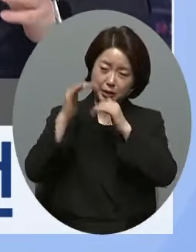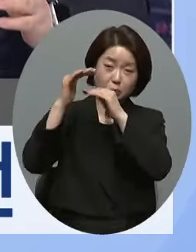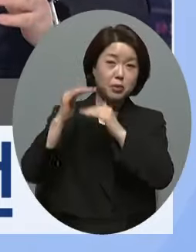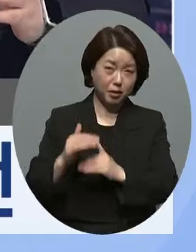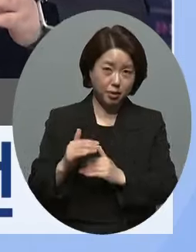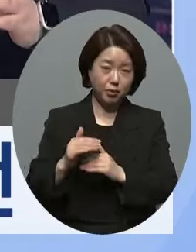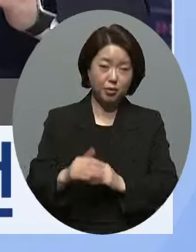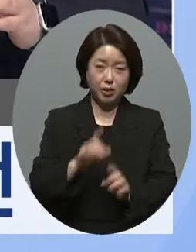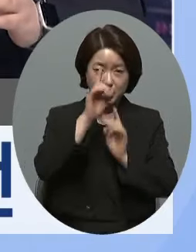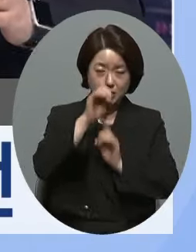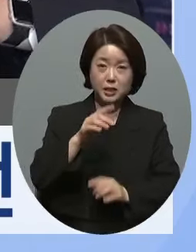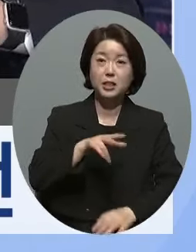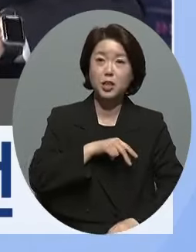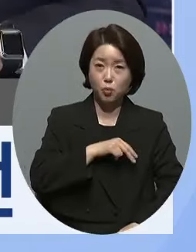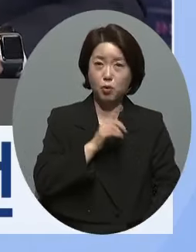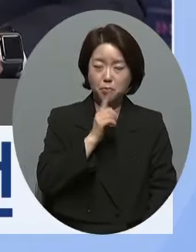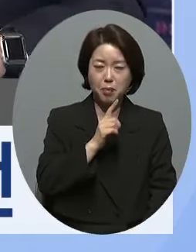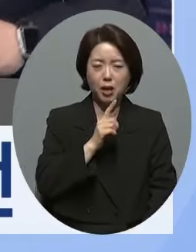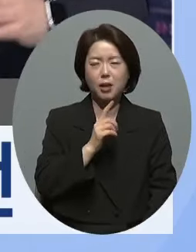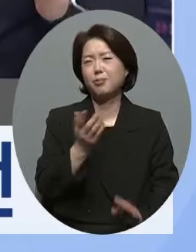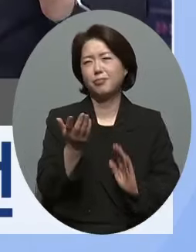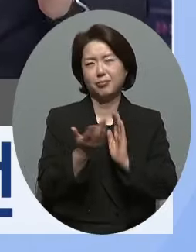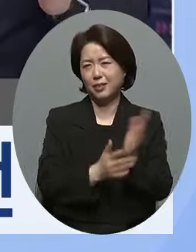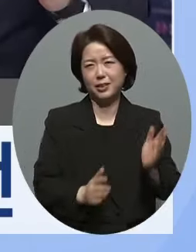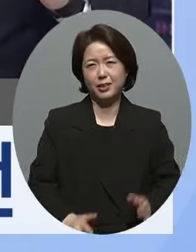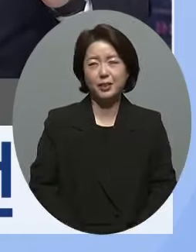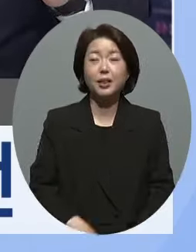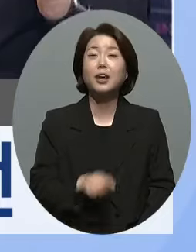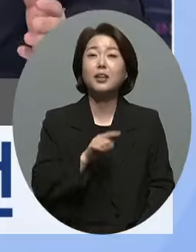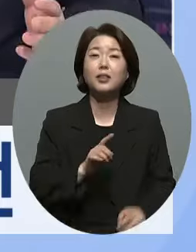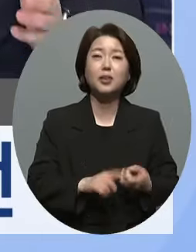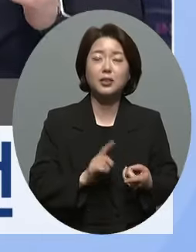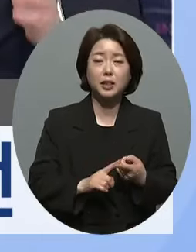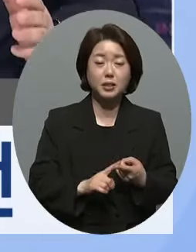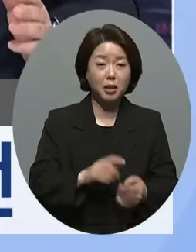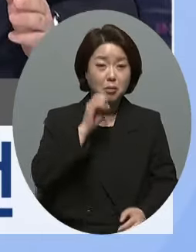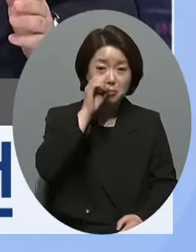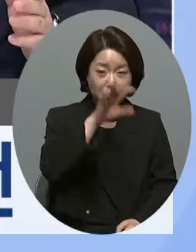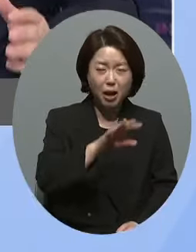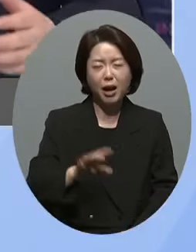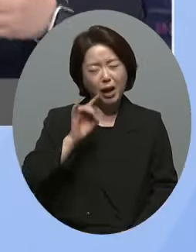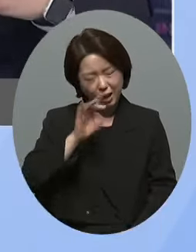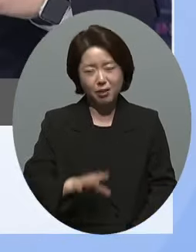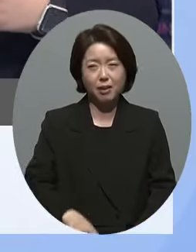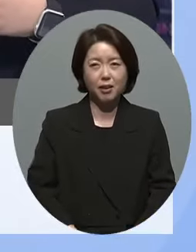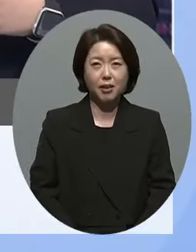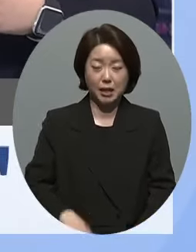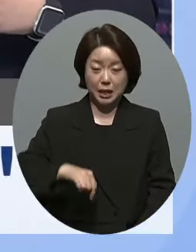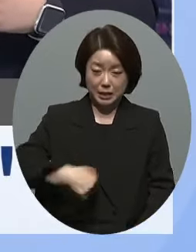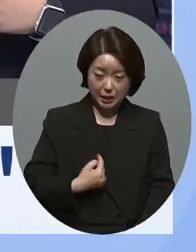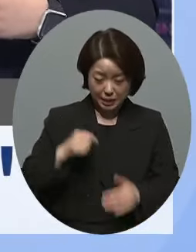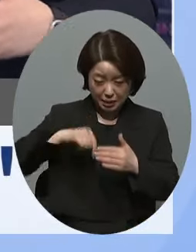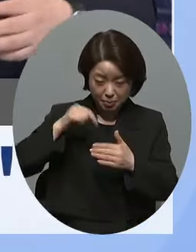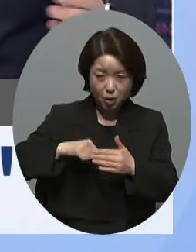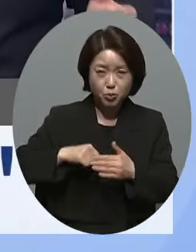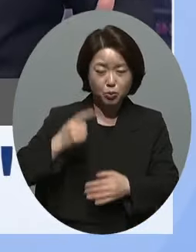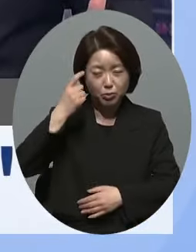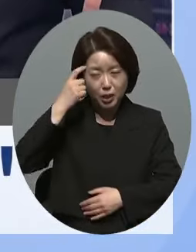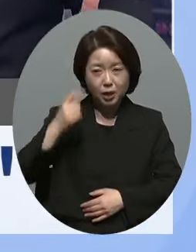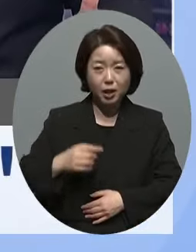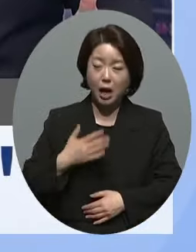이철규 내용 의원이 했던 말이 좀 부적절했다 그러니까 그런 것을 그 표현을 해서는 안 되는 거였어요 그걸 본 마음속으로 생각을 하거나